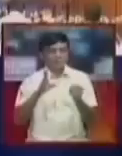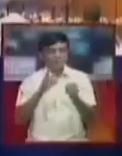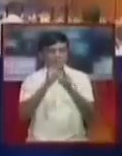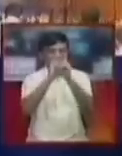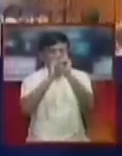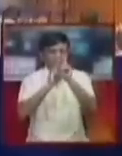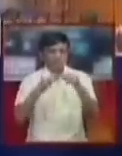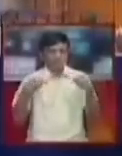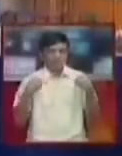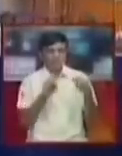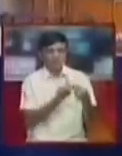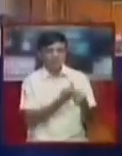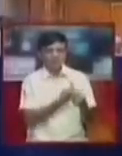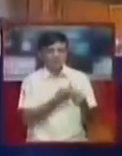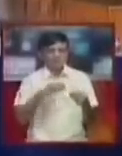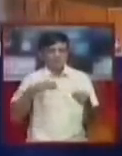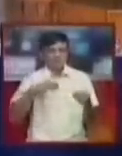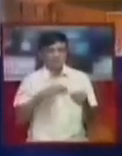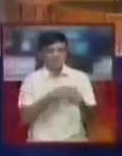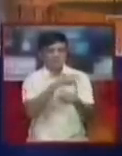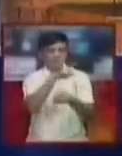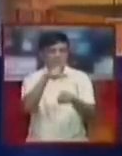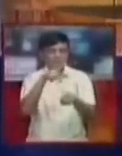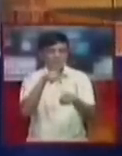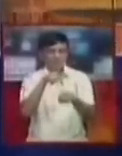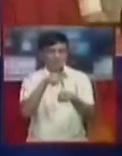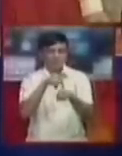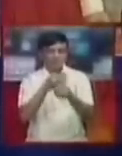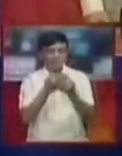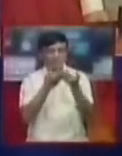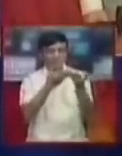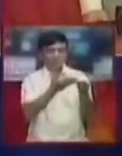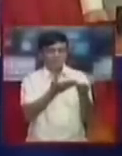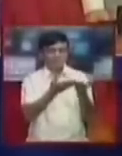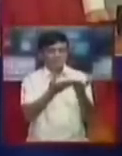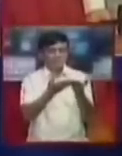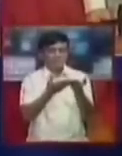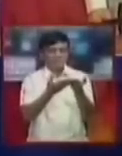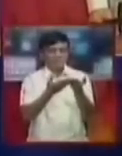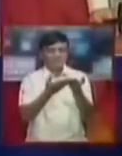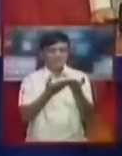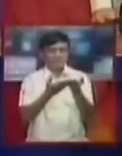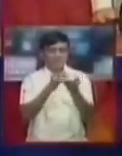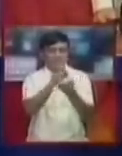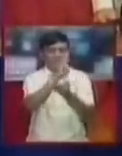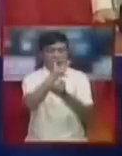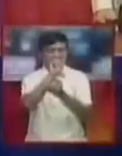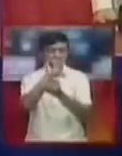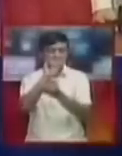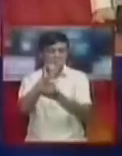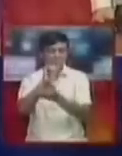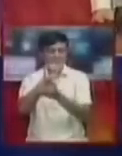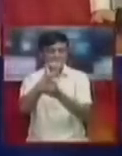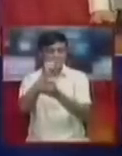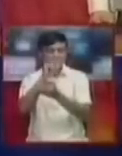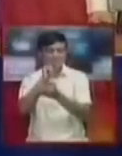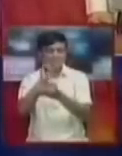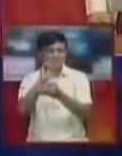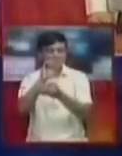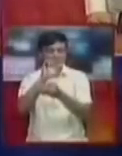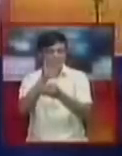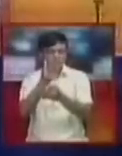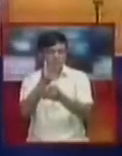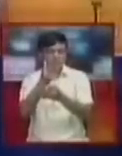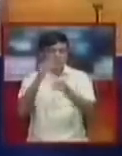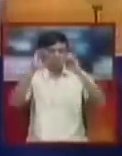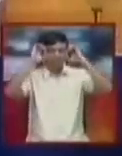honorable members of the Congress of the Philippines, His Excellency Benigno S. Aquino III, the President of